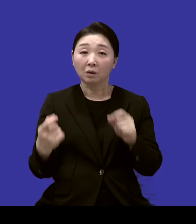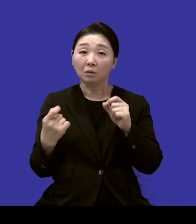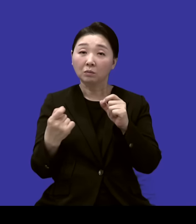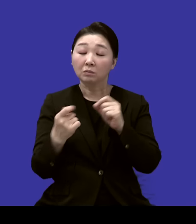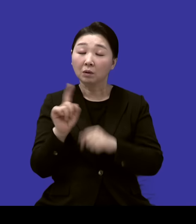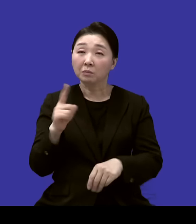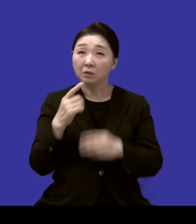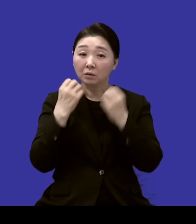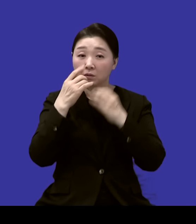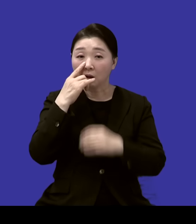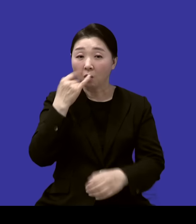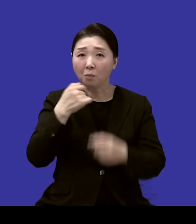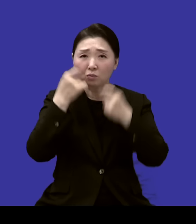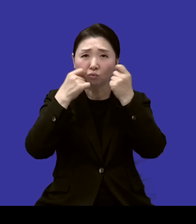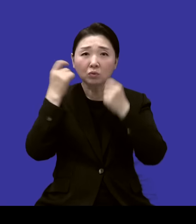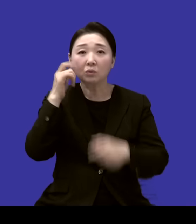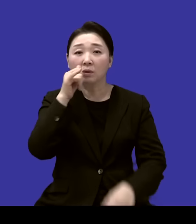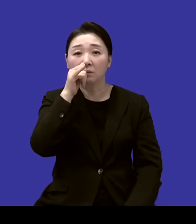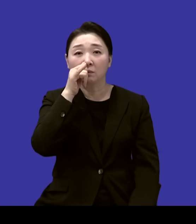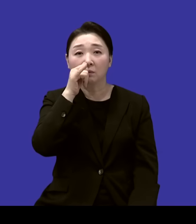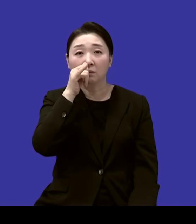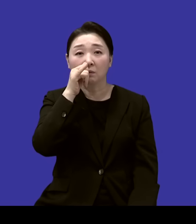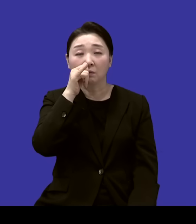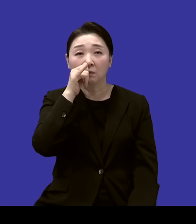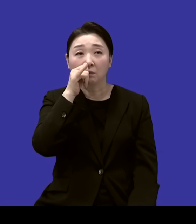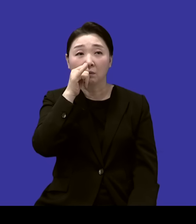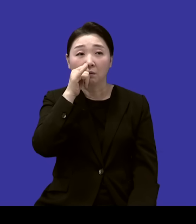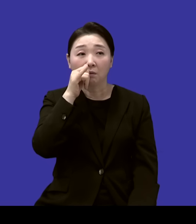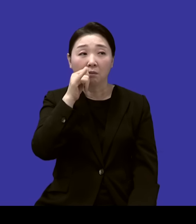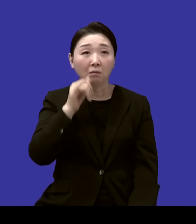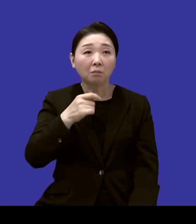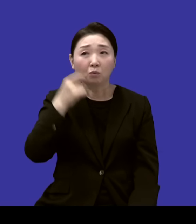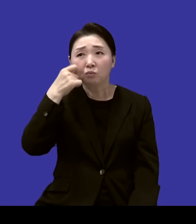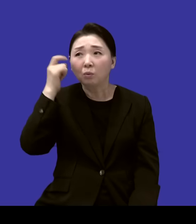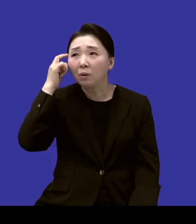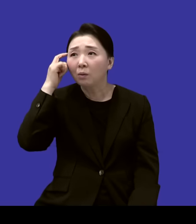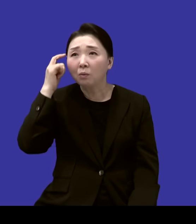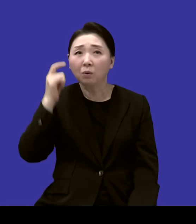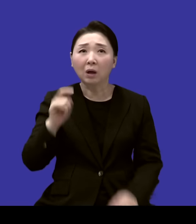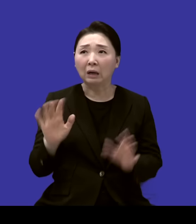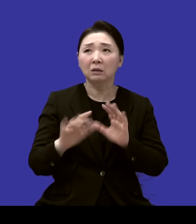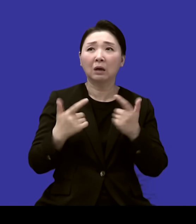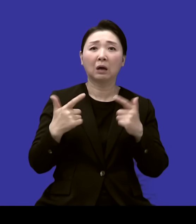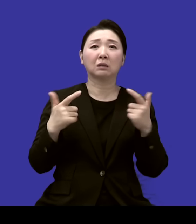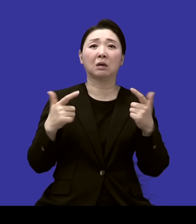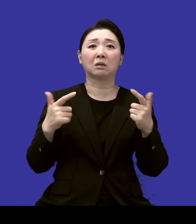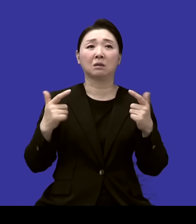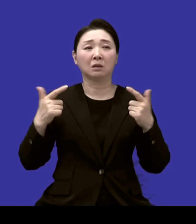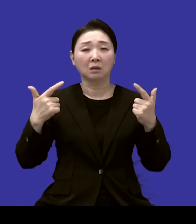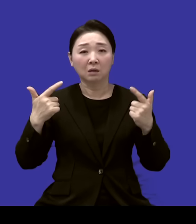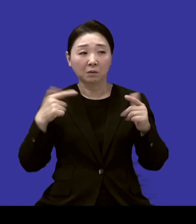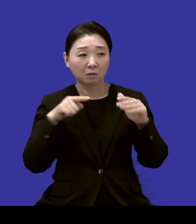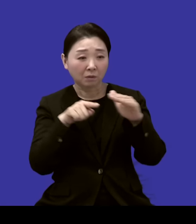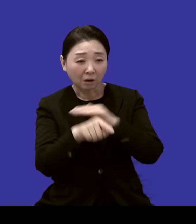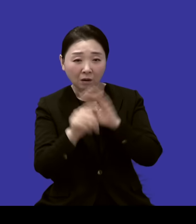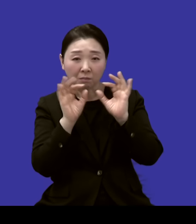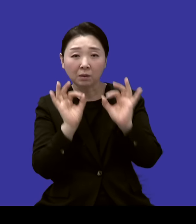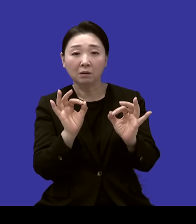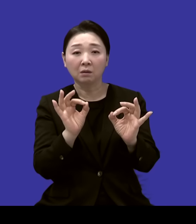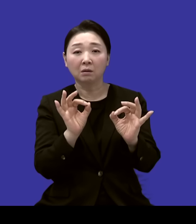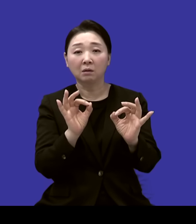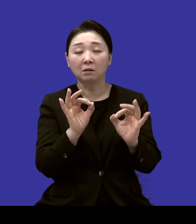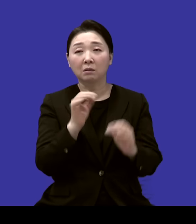갑자기 새어머니에게 우는 소리가 들리는 거예요. 이 소리가 너무 비현실적으로 들려서 아닐 거야 하면서 제가 갔는데 네.